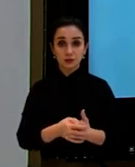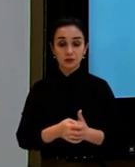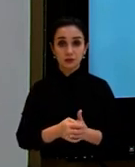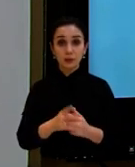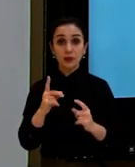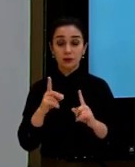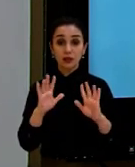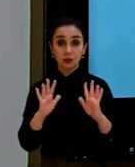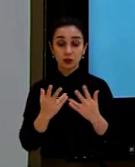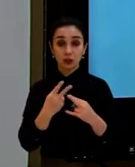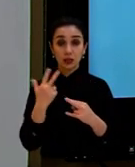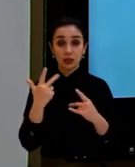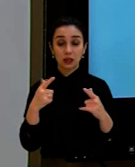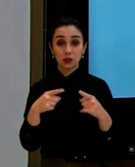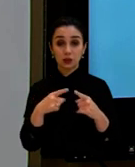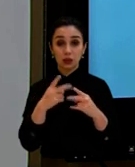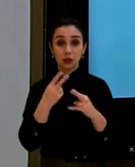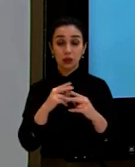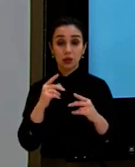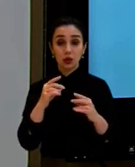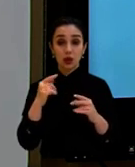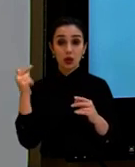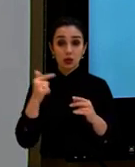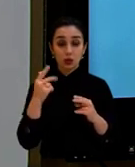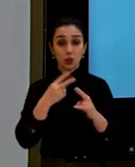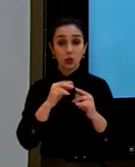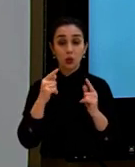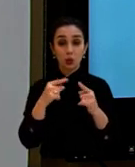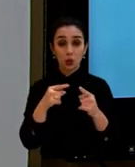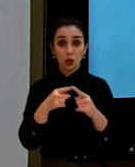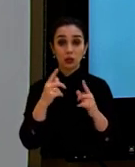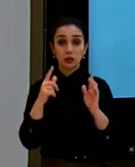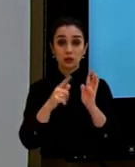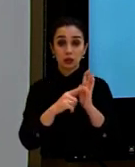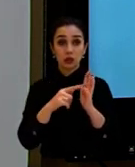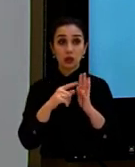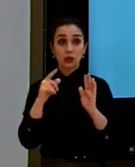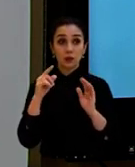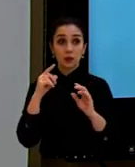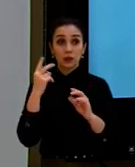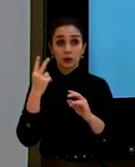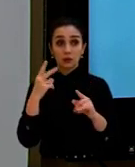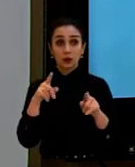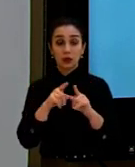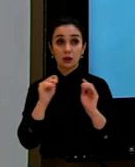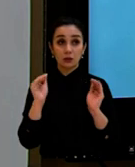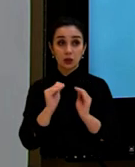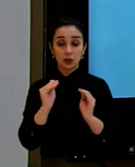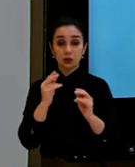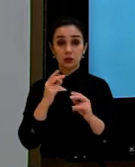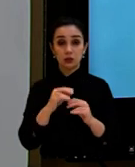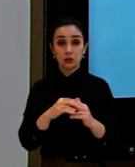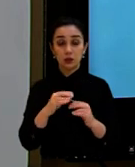В этом случае треугольник остроугольный. То есть если 7 в квадрате меньше, значит треугольник